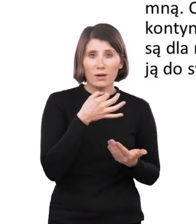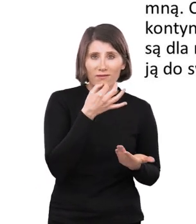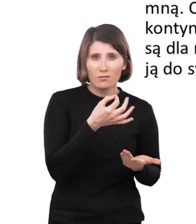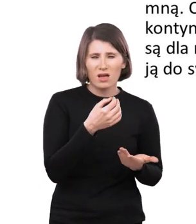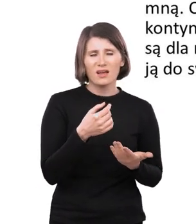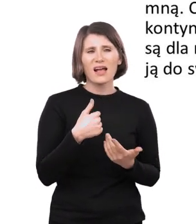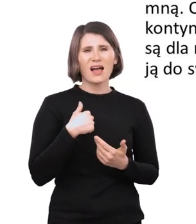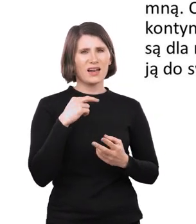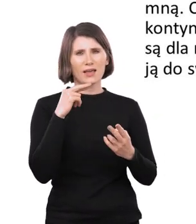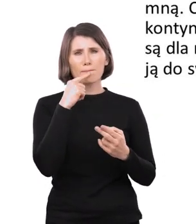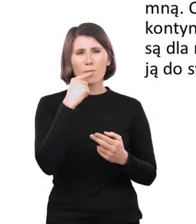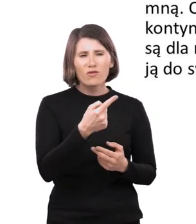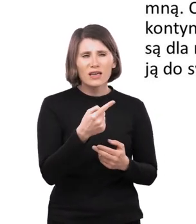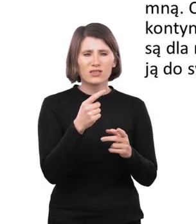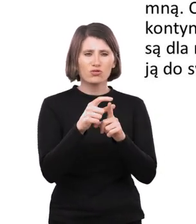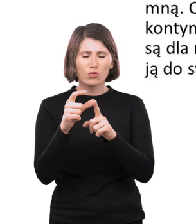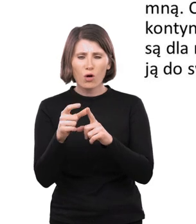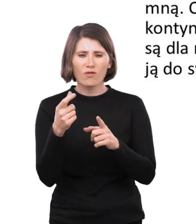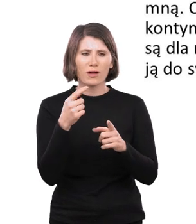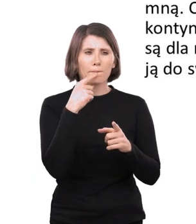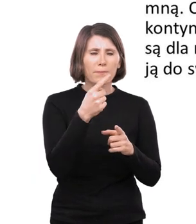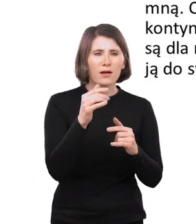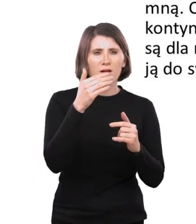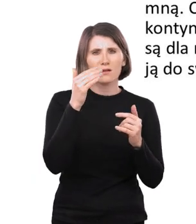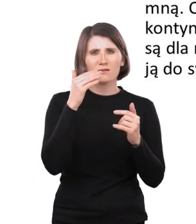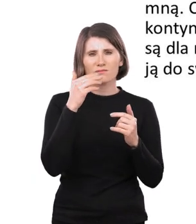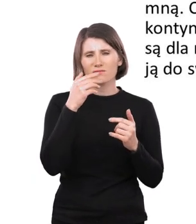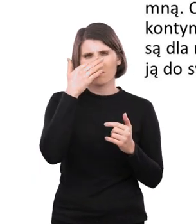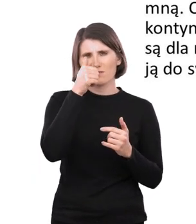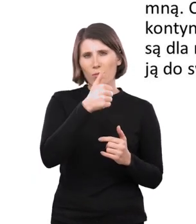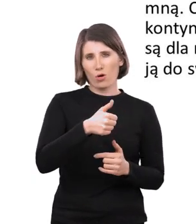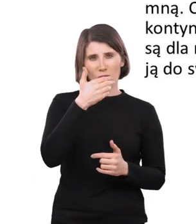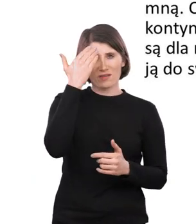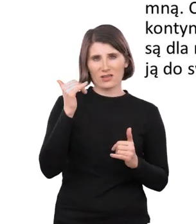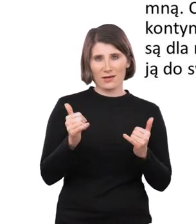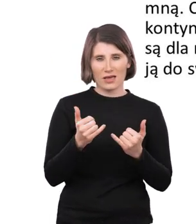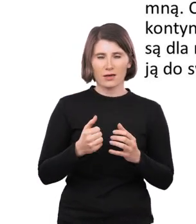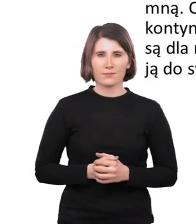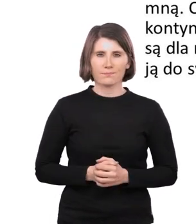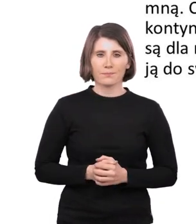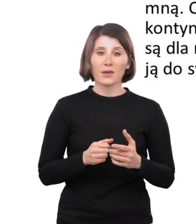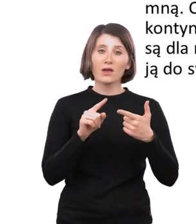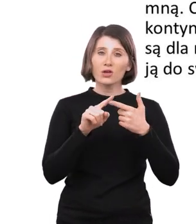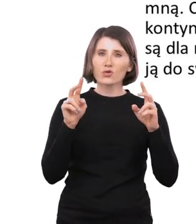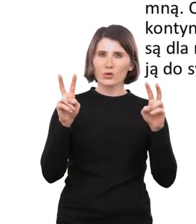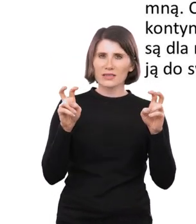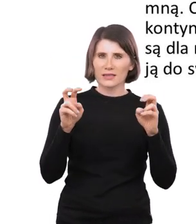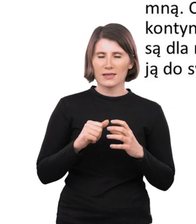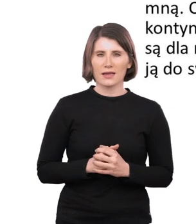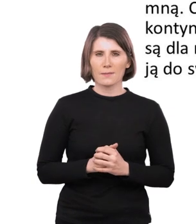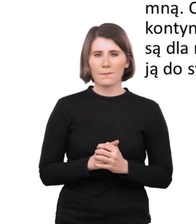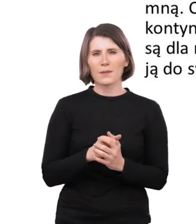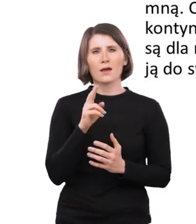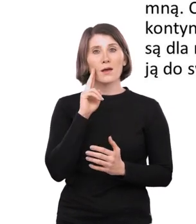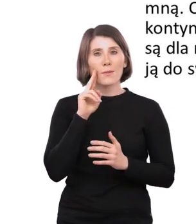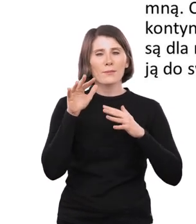słów, by jej wytłumaczyć. I drugi cytat. Mama spędzała również dużo czasu rozmawiając i bawiąc się